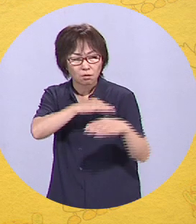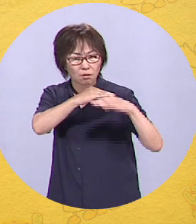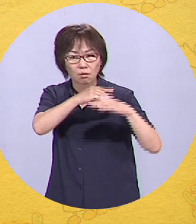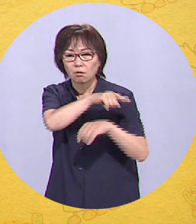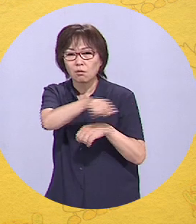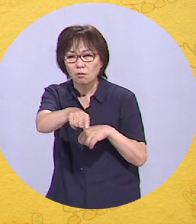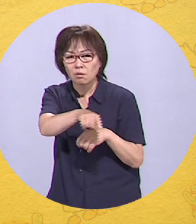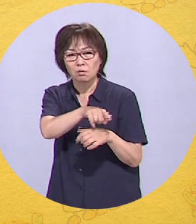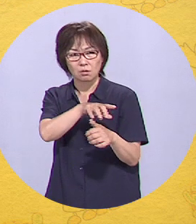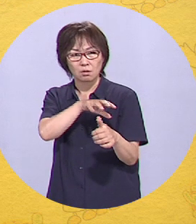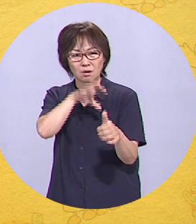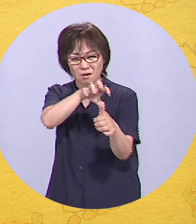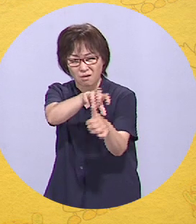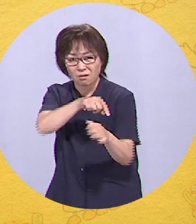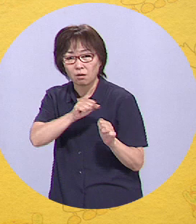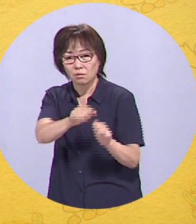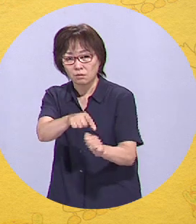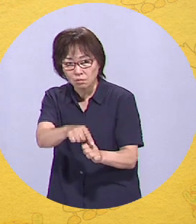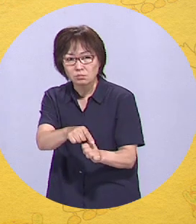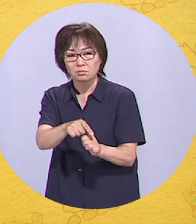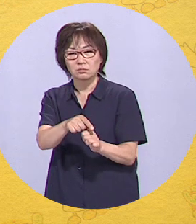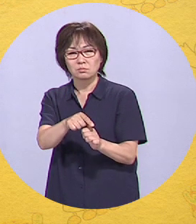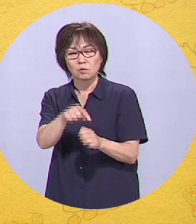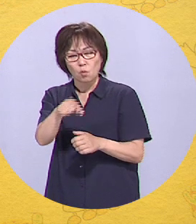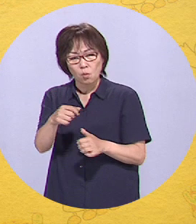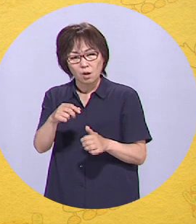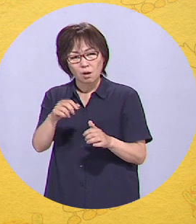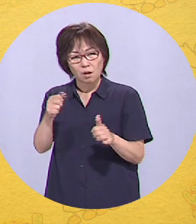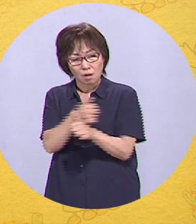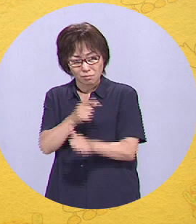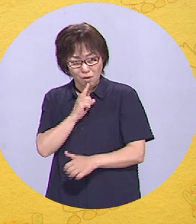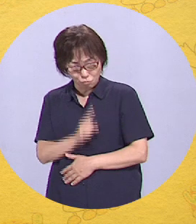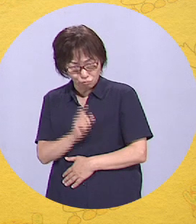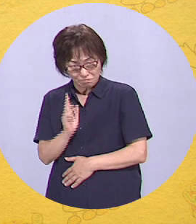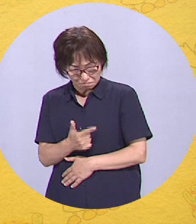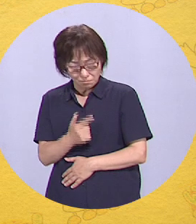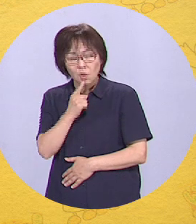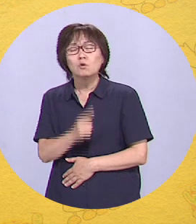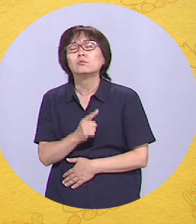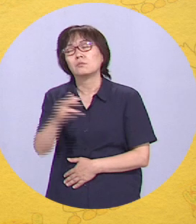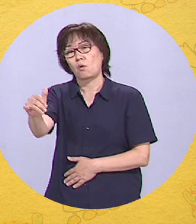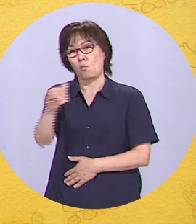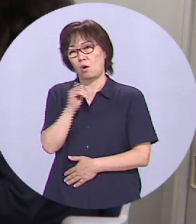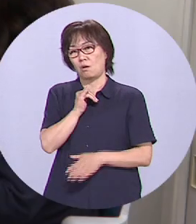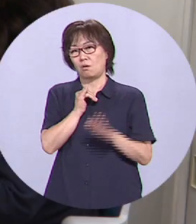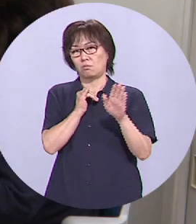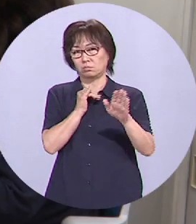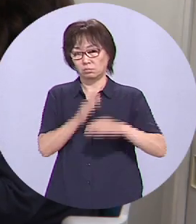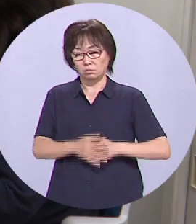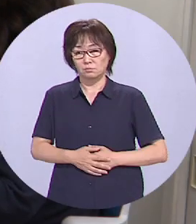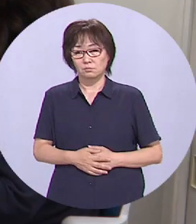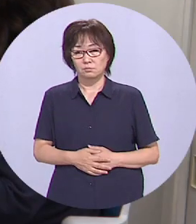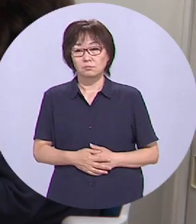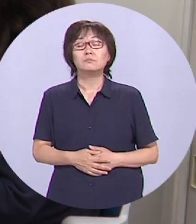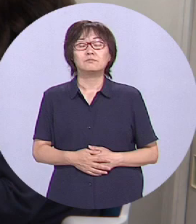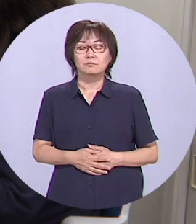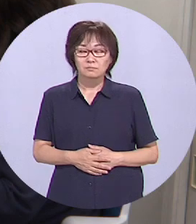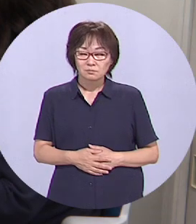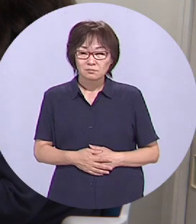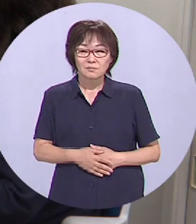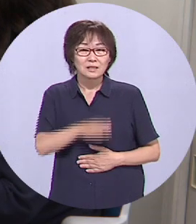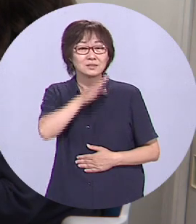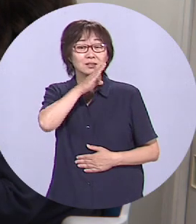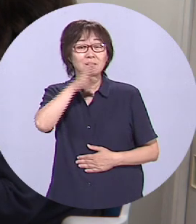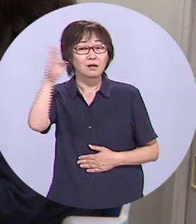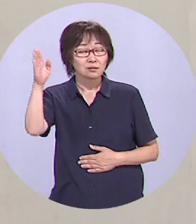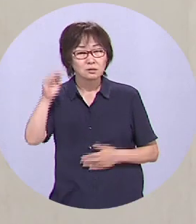僚の職員が暴言を吐いている、これは虐待ではないかといった通報などがあります。 それでは実